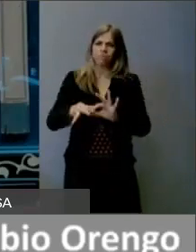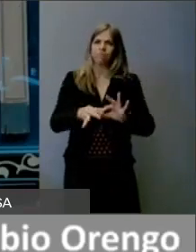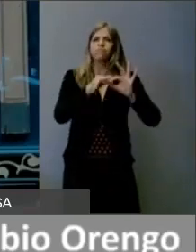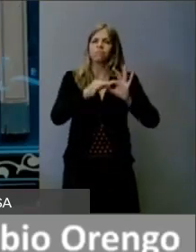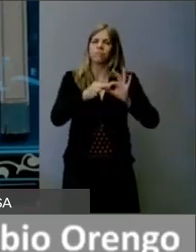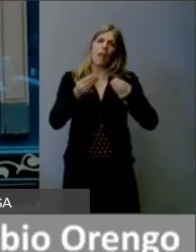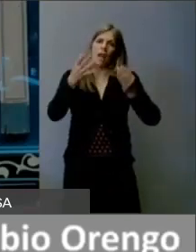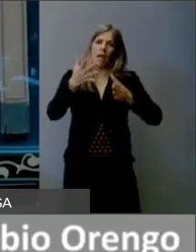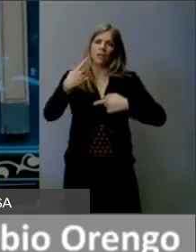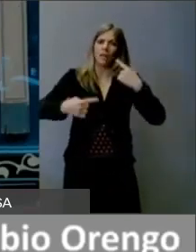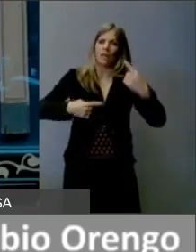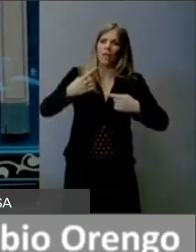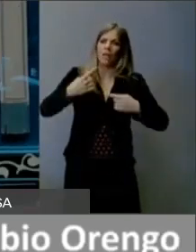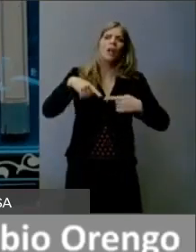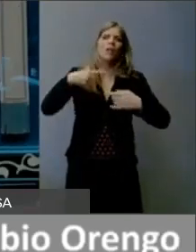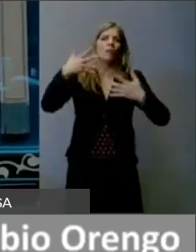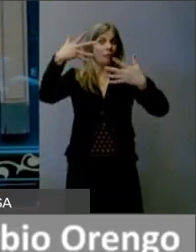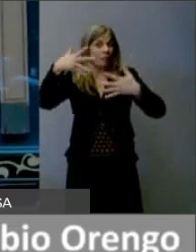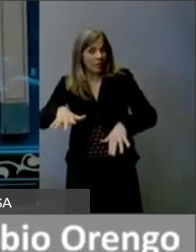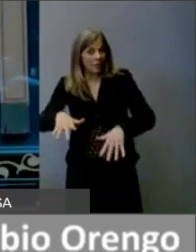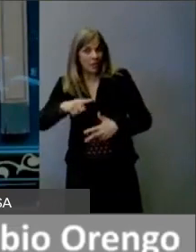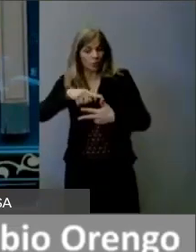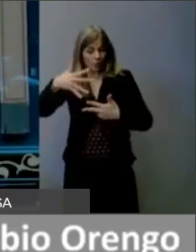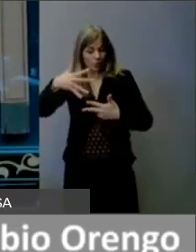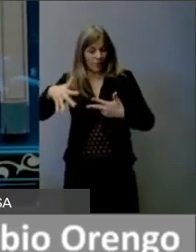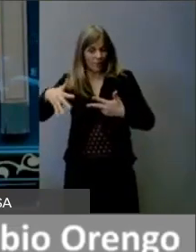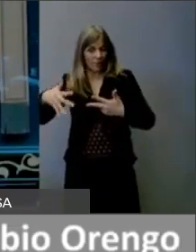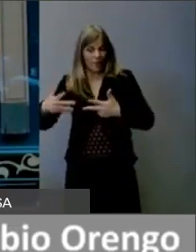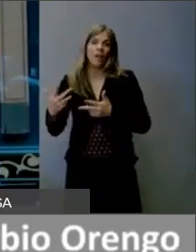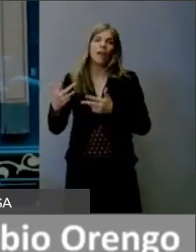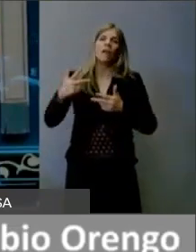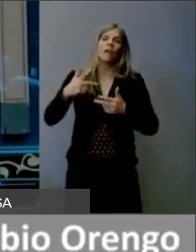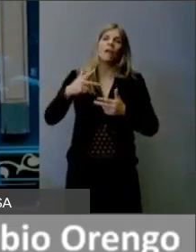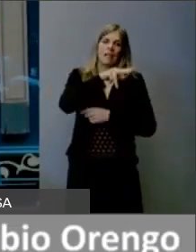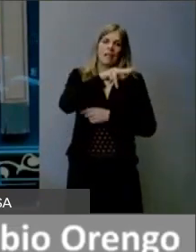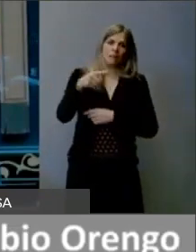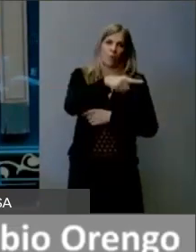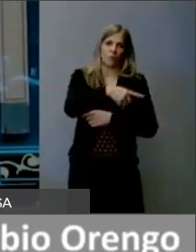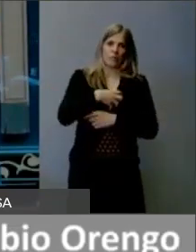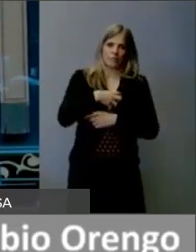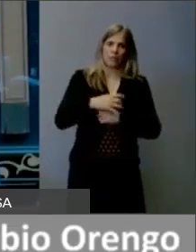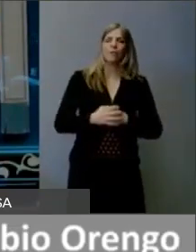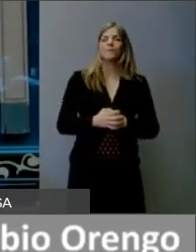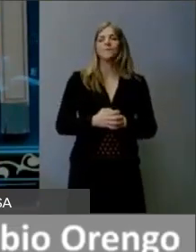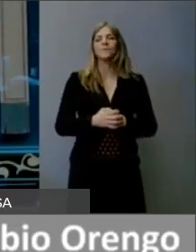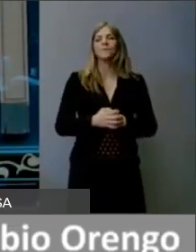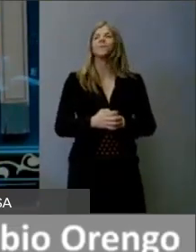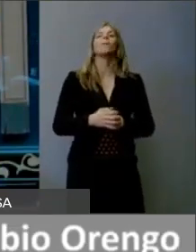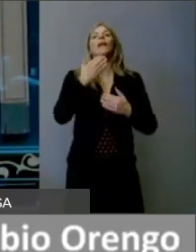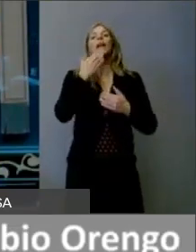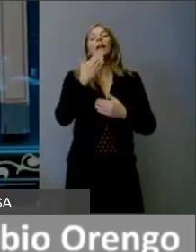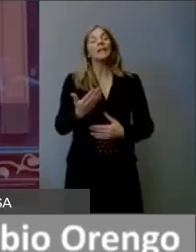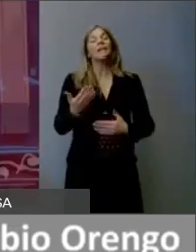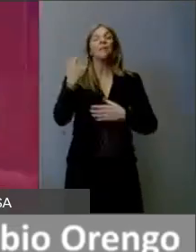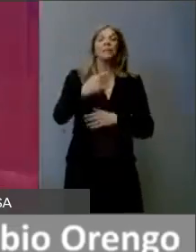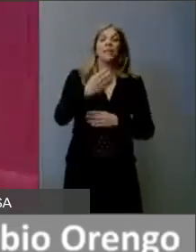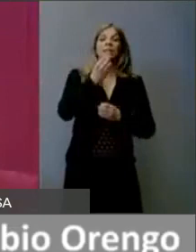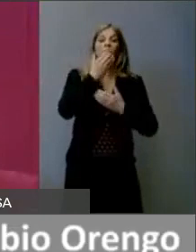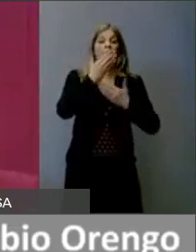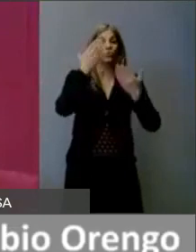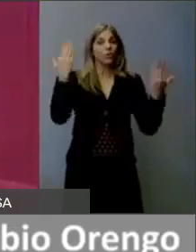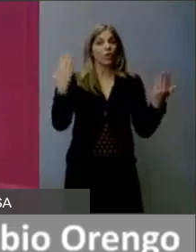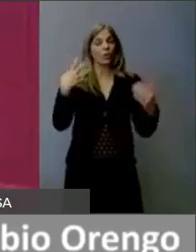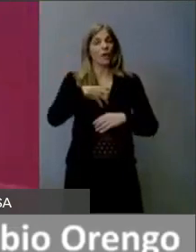la parola alla struttura. Bene? Prego, consigliere Giordano. Grazie Presidente, buongiorno